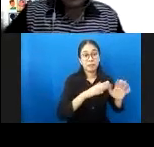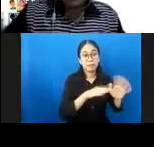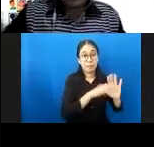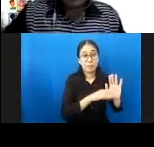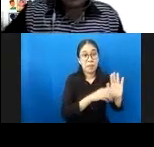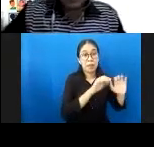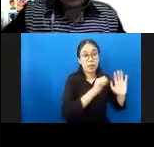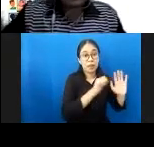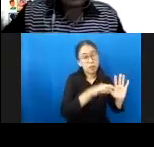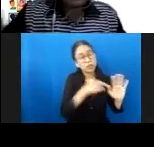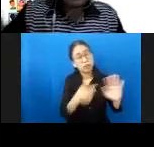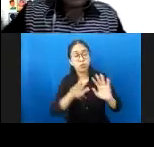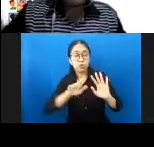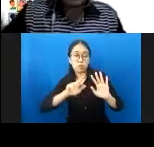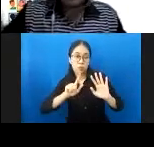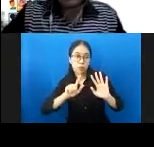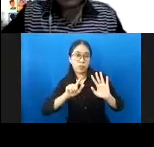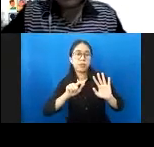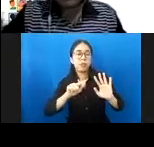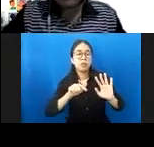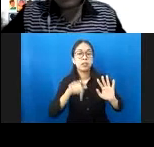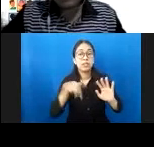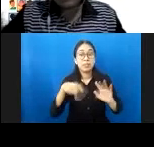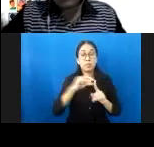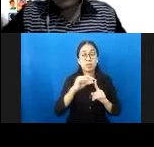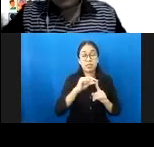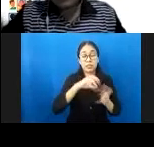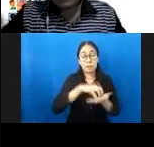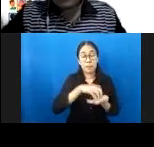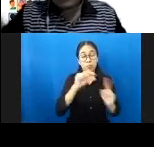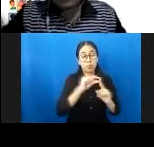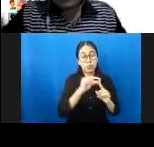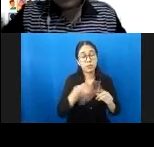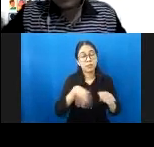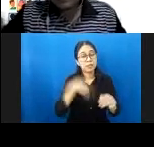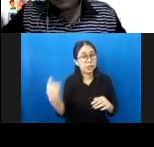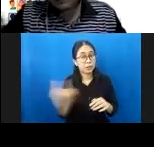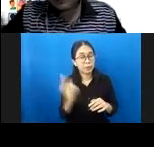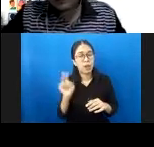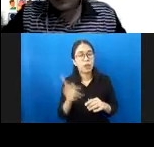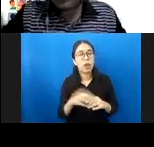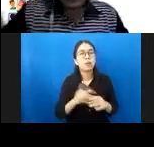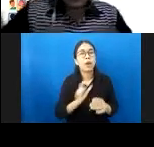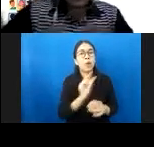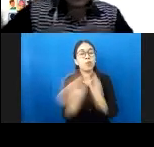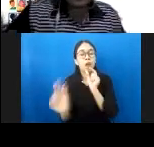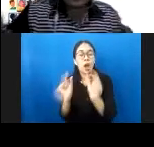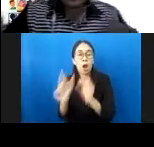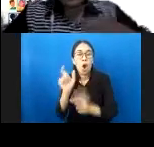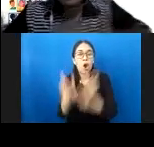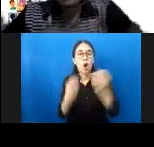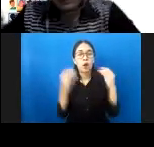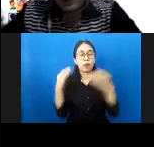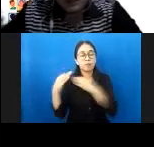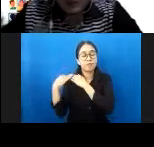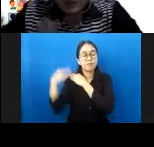ini mengundang semua pemangku, ya, pemangku istilahnya itu yang ikut dalam alur, ya,